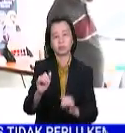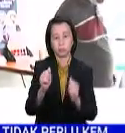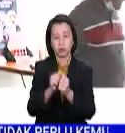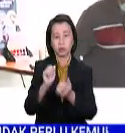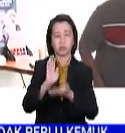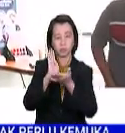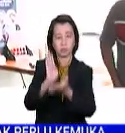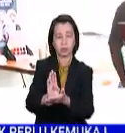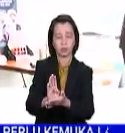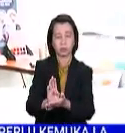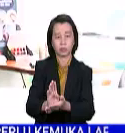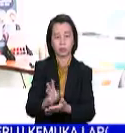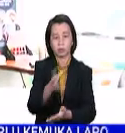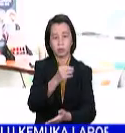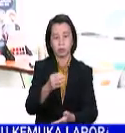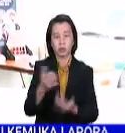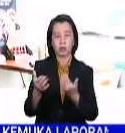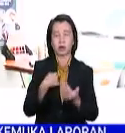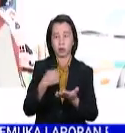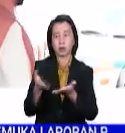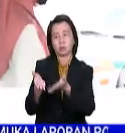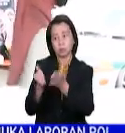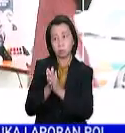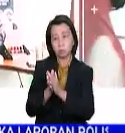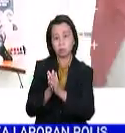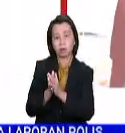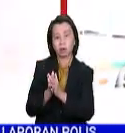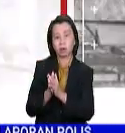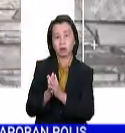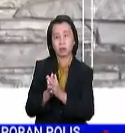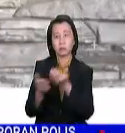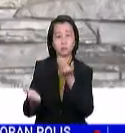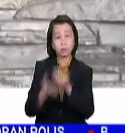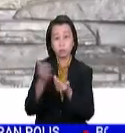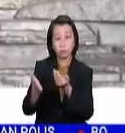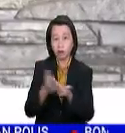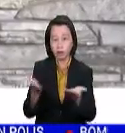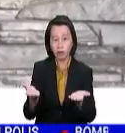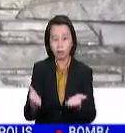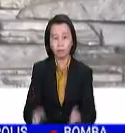dengan bantuan tu. Dan nak minta permohonan pun senang. Kerana kita pun